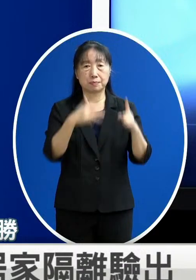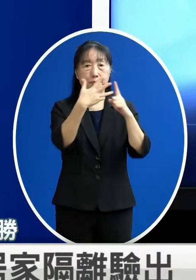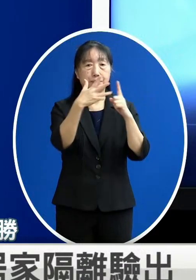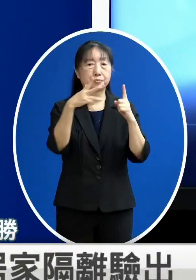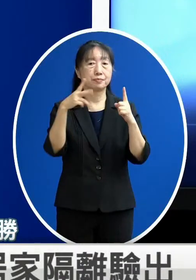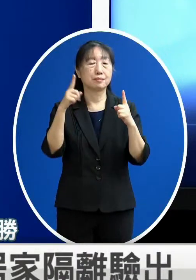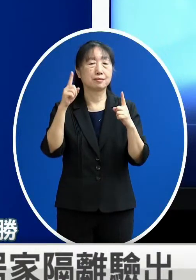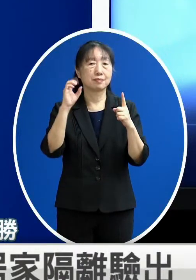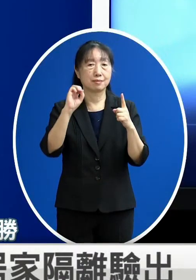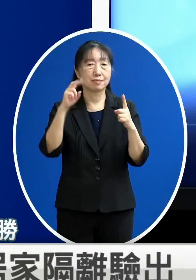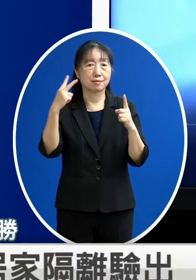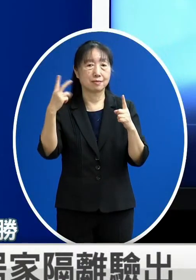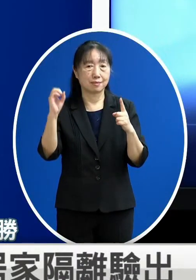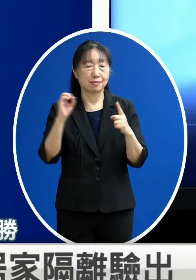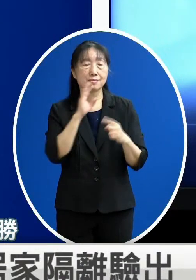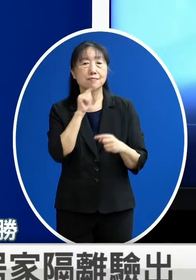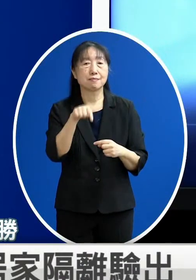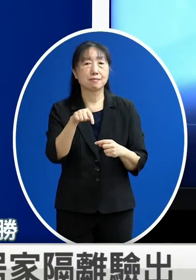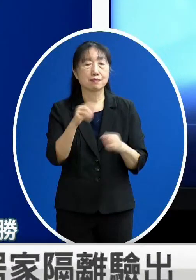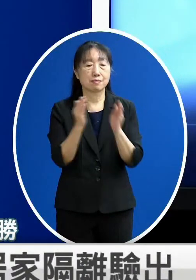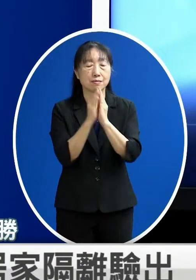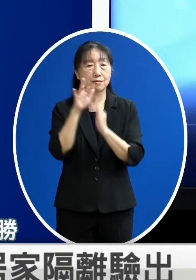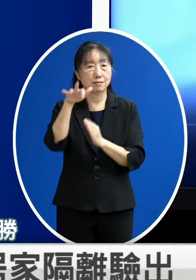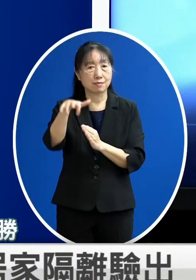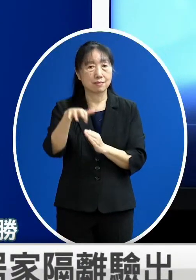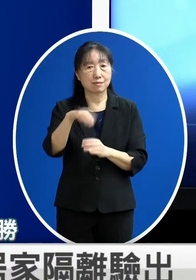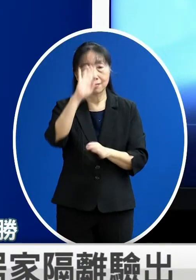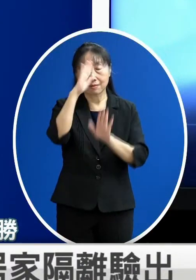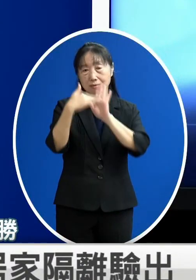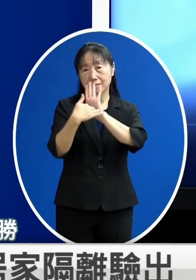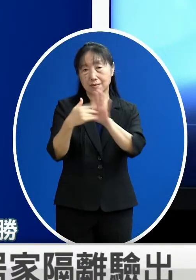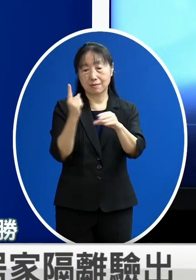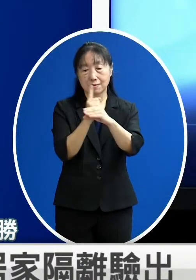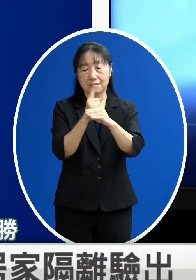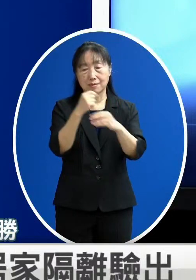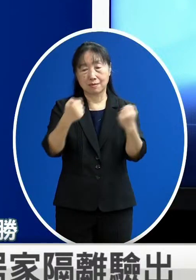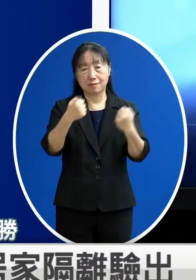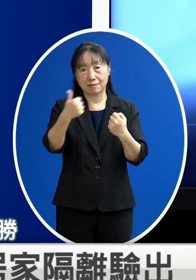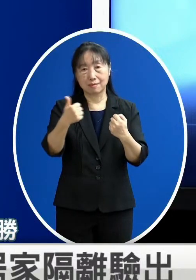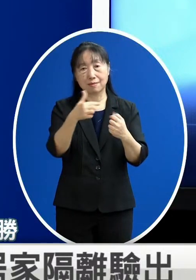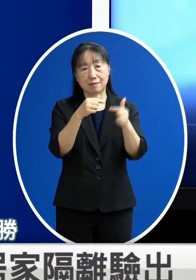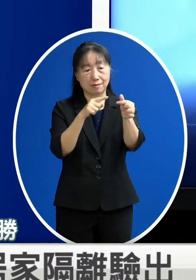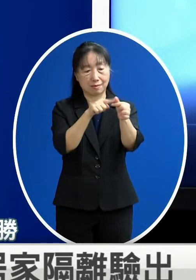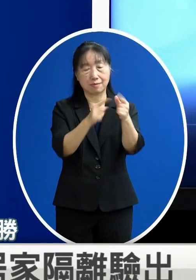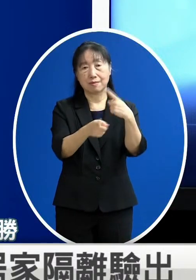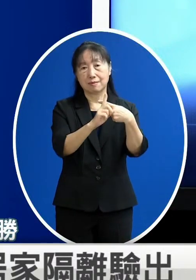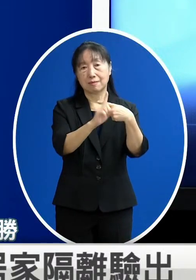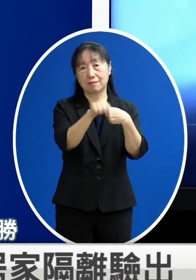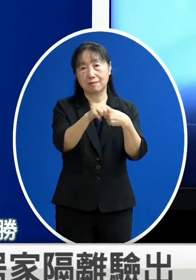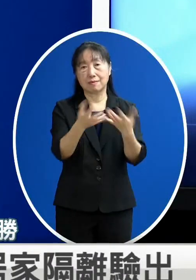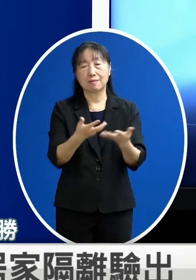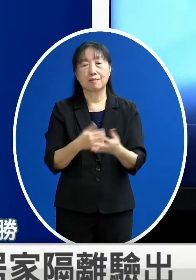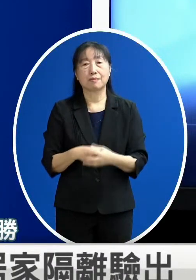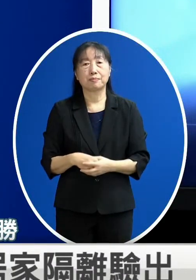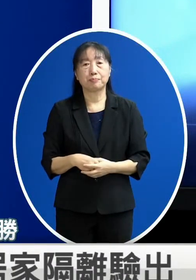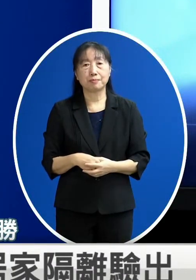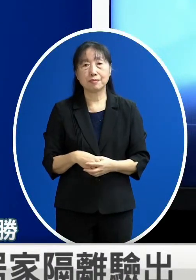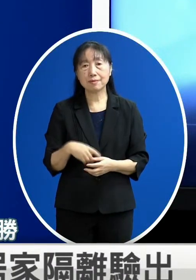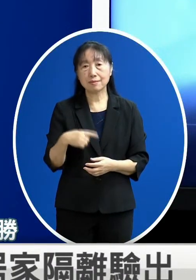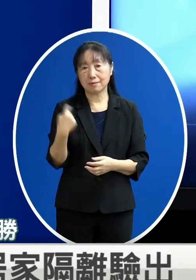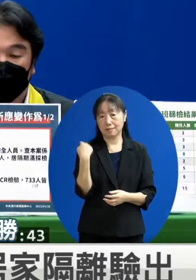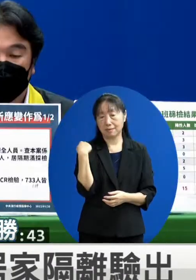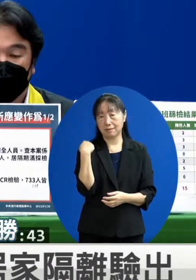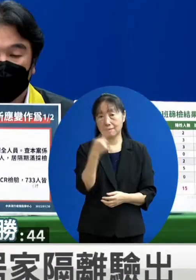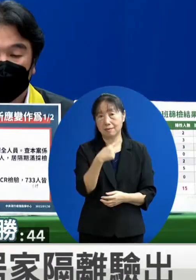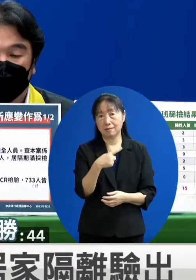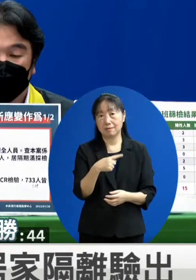18020的这个桃机防疫计程车司机的这个确诊， 那么昨天防疫计程